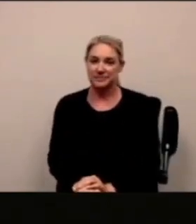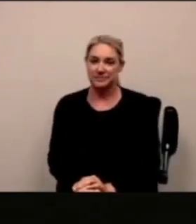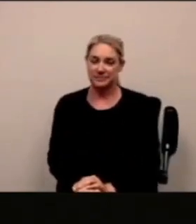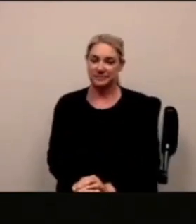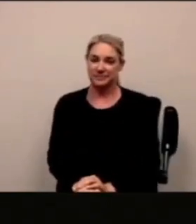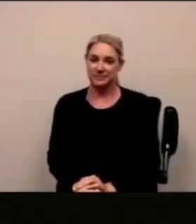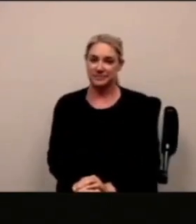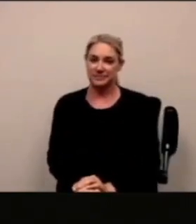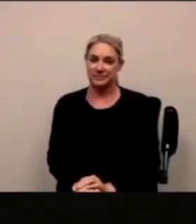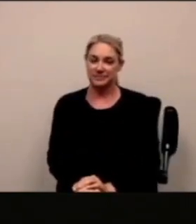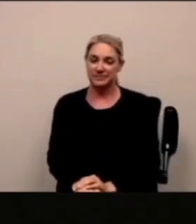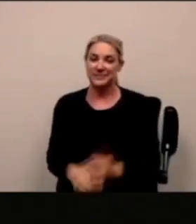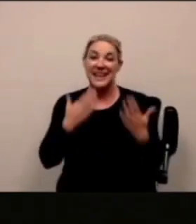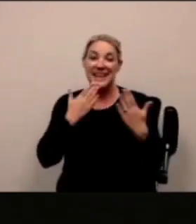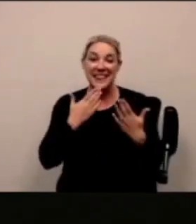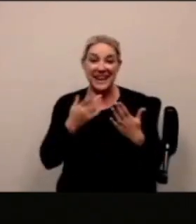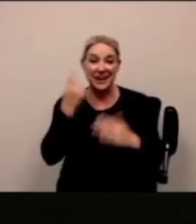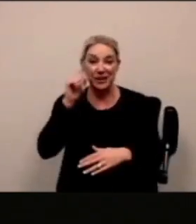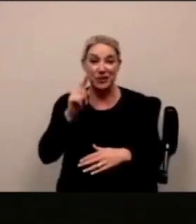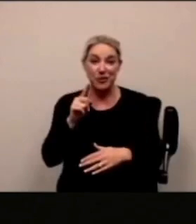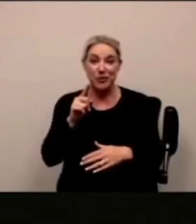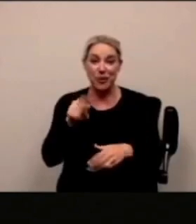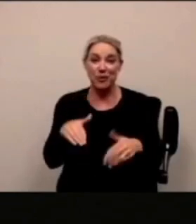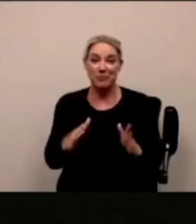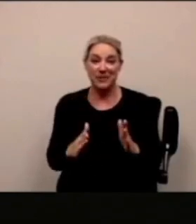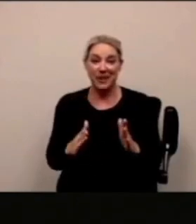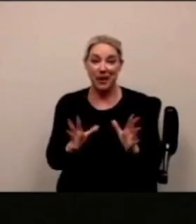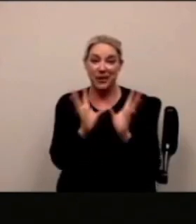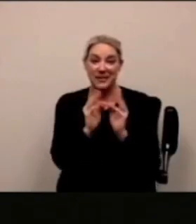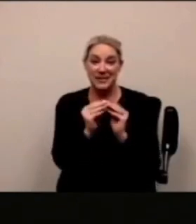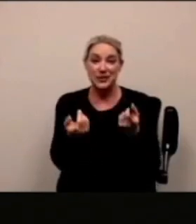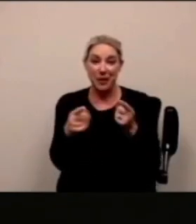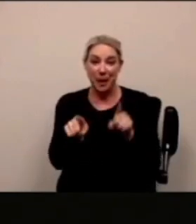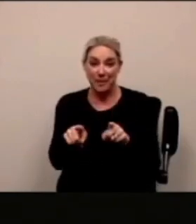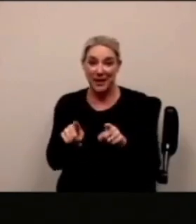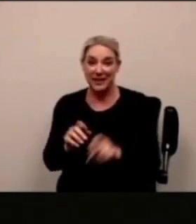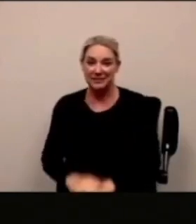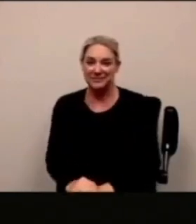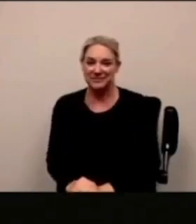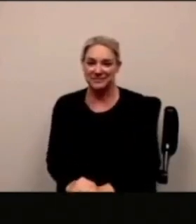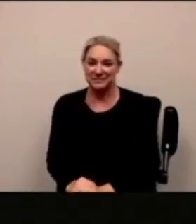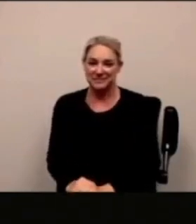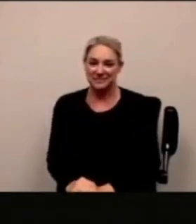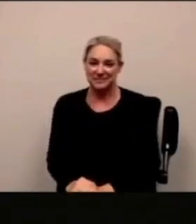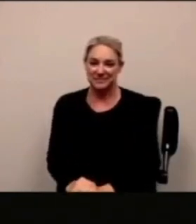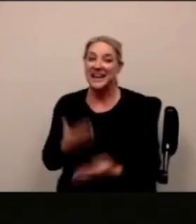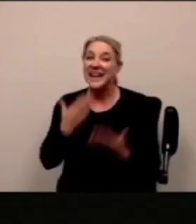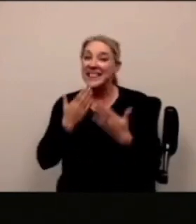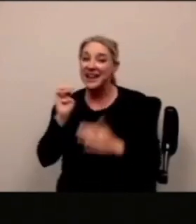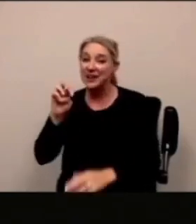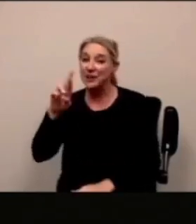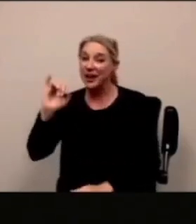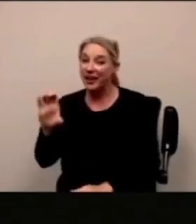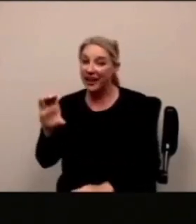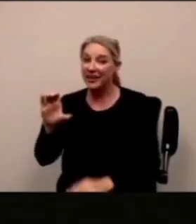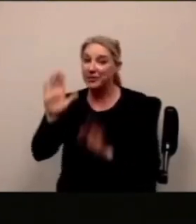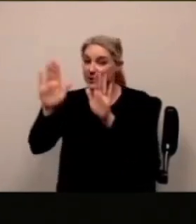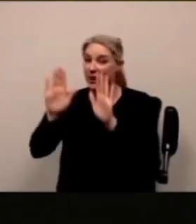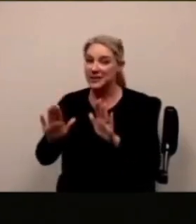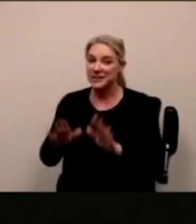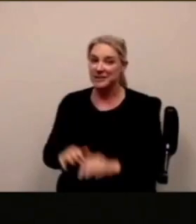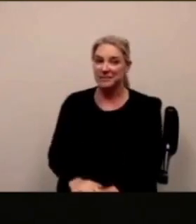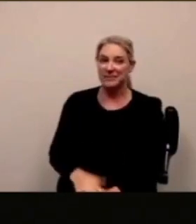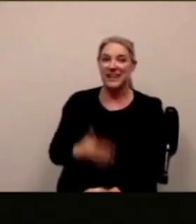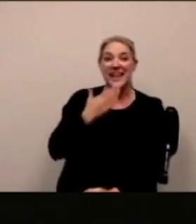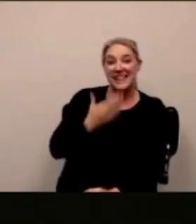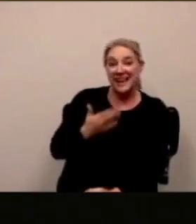はいではとこちらを持ちまして終了です本日ありがとうございましたこういう風な形